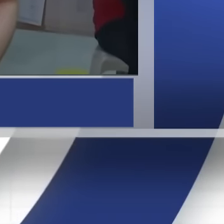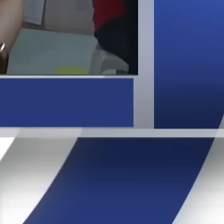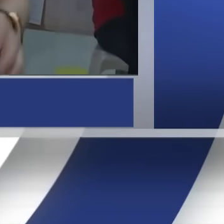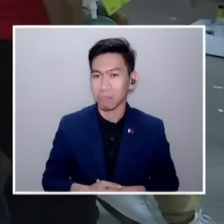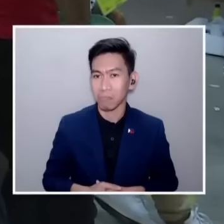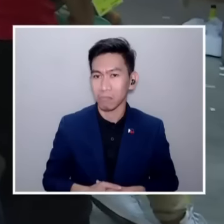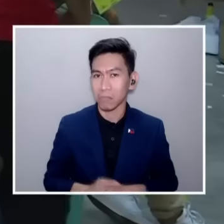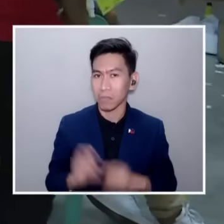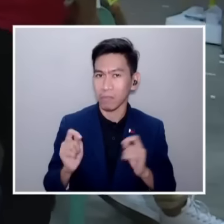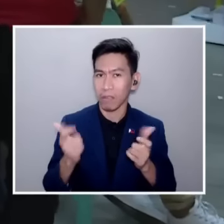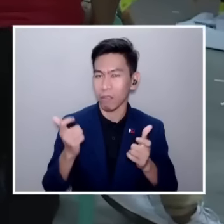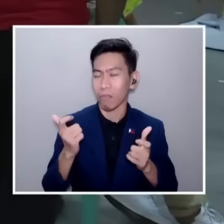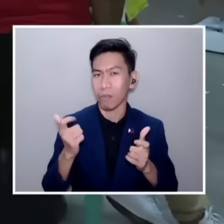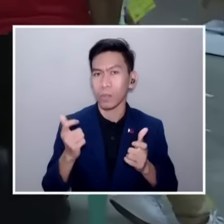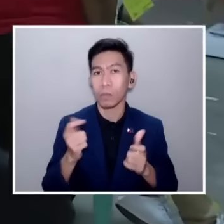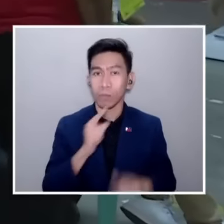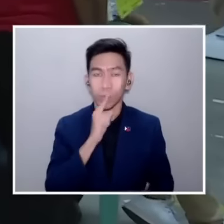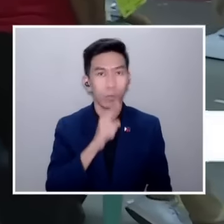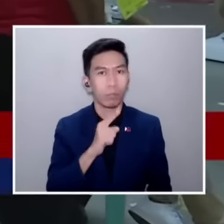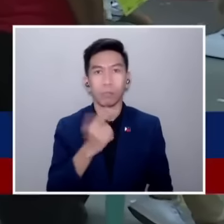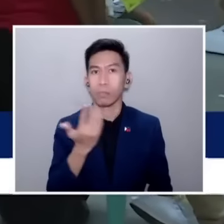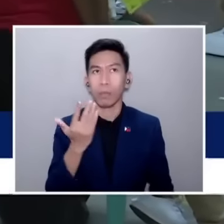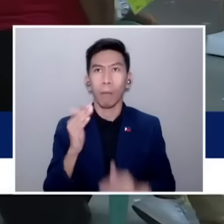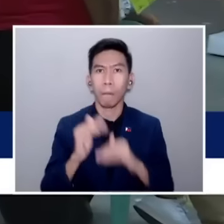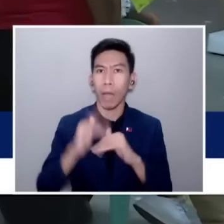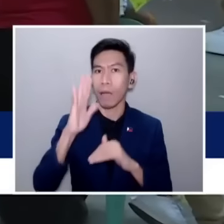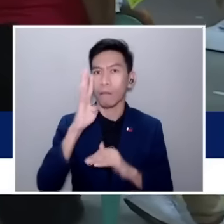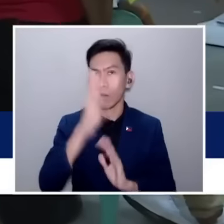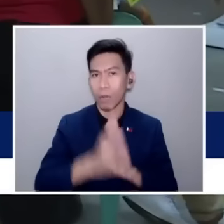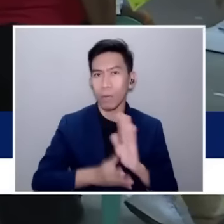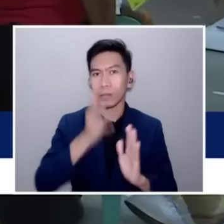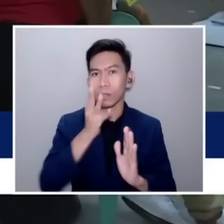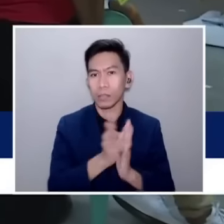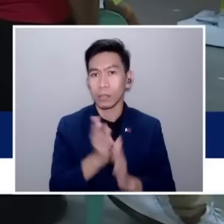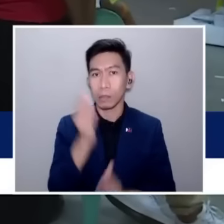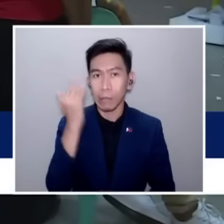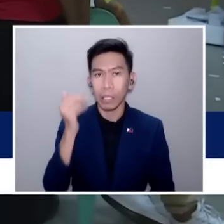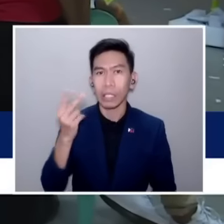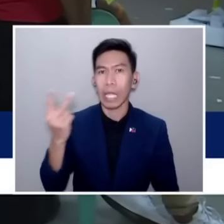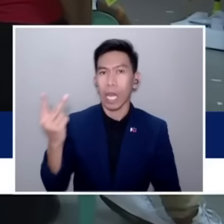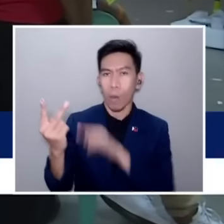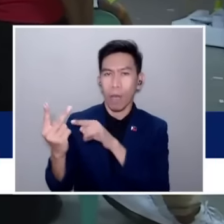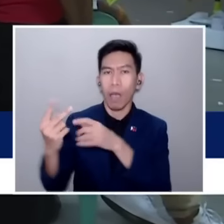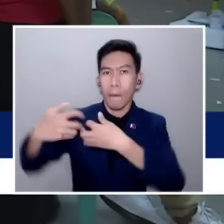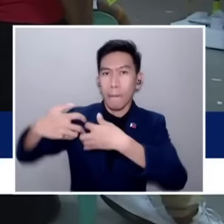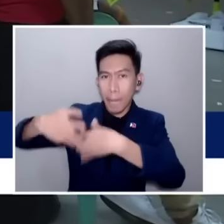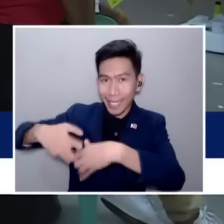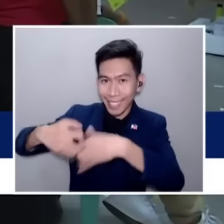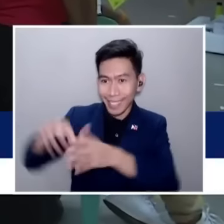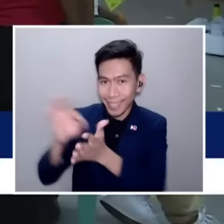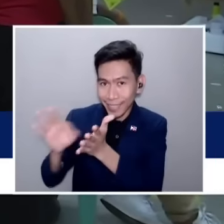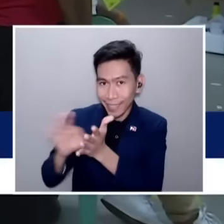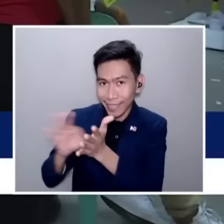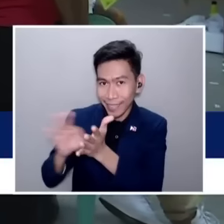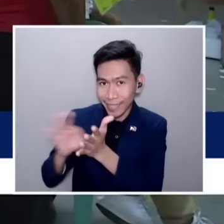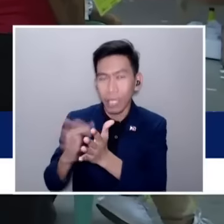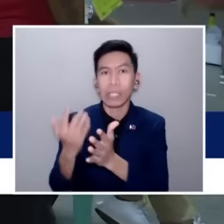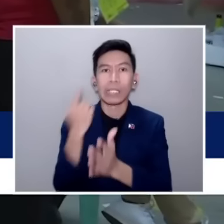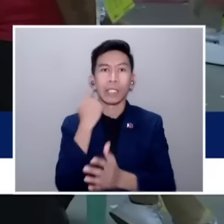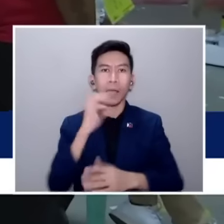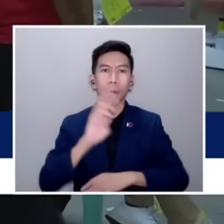Mm-hmm. Hindi lang 4 oras, Henry. Kasi nga yung unang 2 BCM, sabi ko nga, pag bukas pa lang ng botohan, alas 6